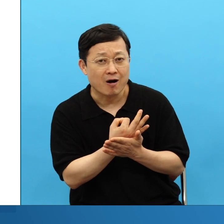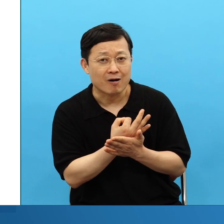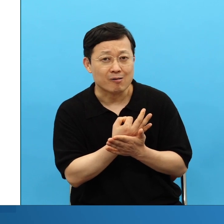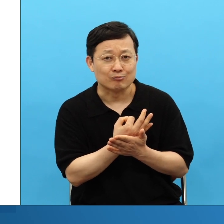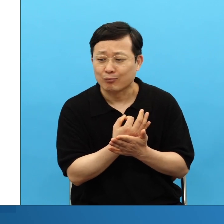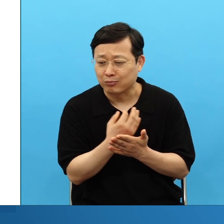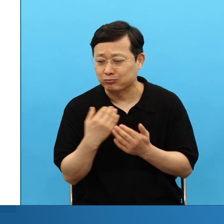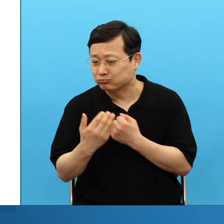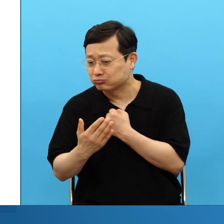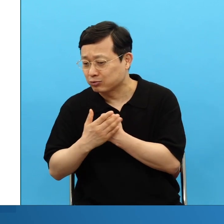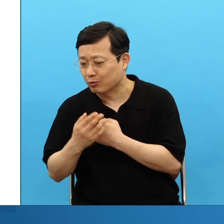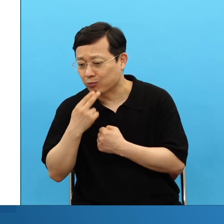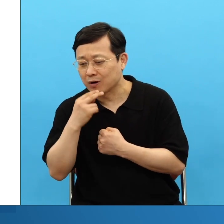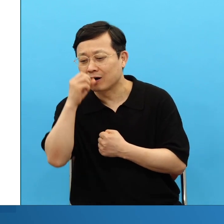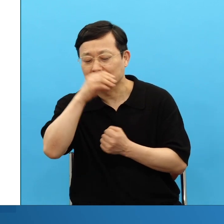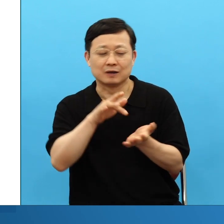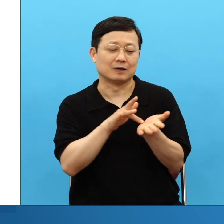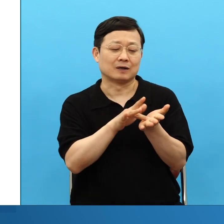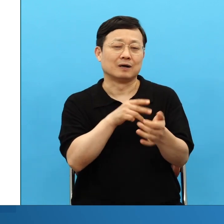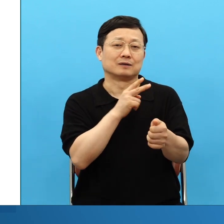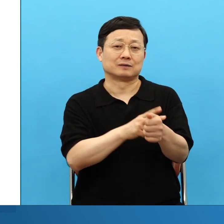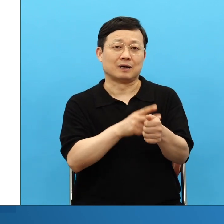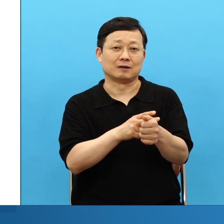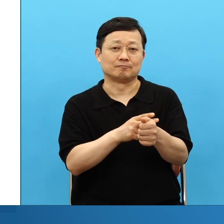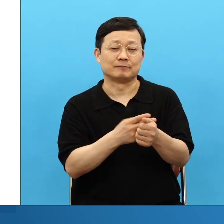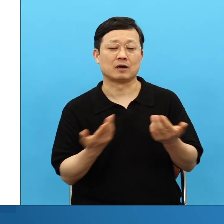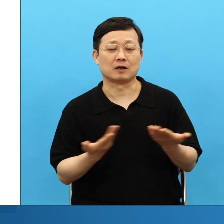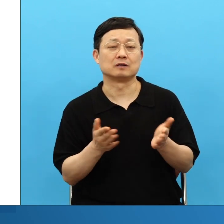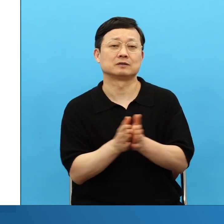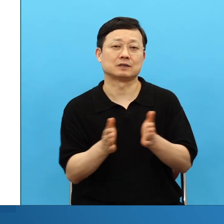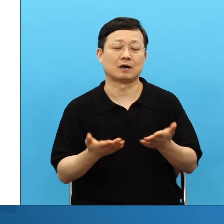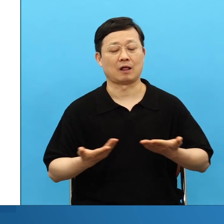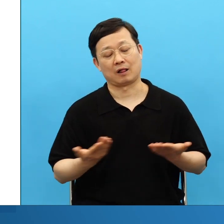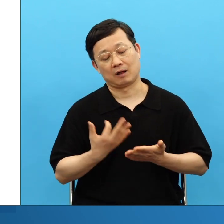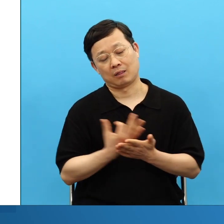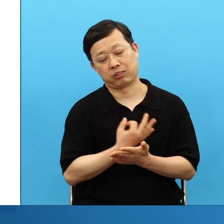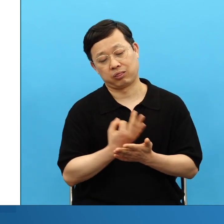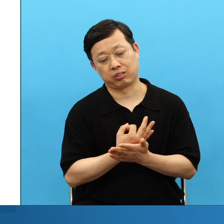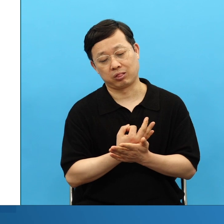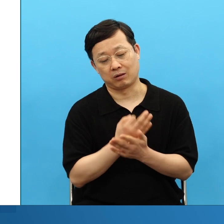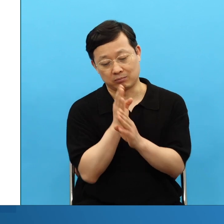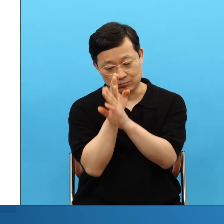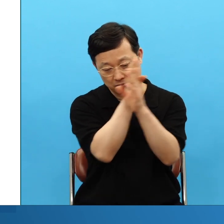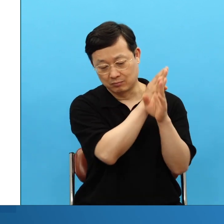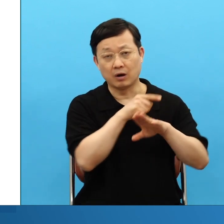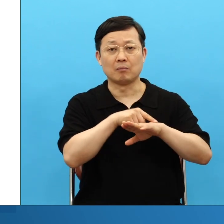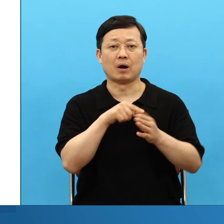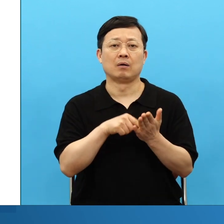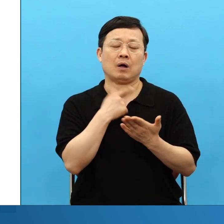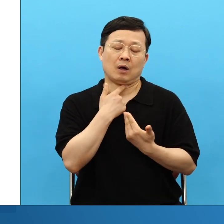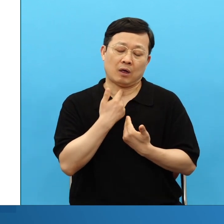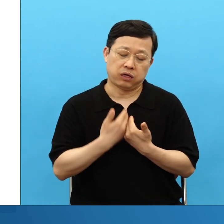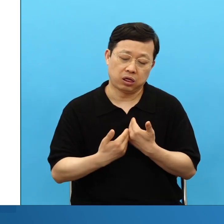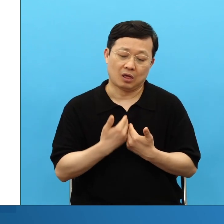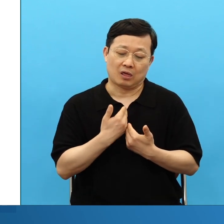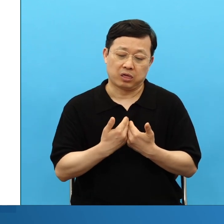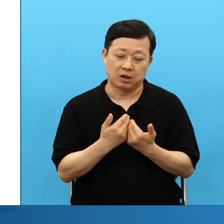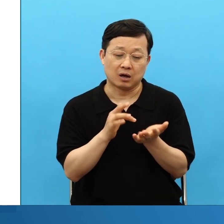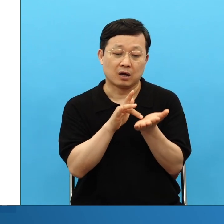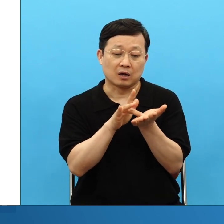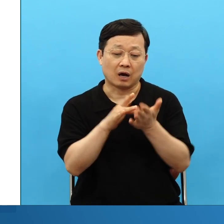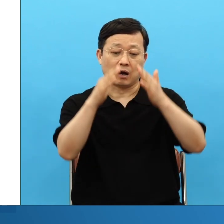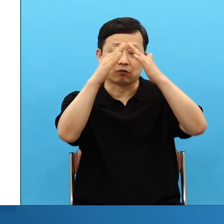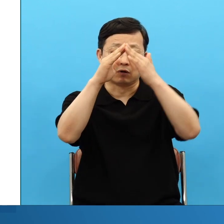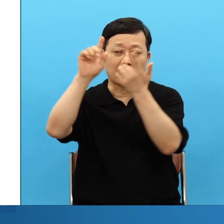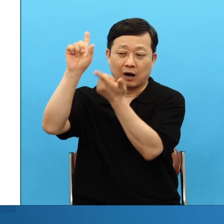것도 없었고 약사가 되고 나서 굉장히 갈등 속에 빠졌습니다. 왜 내가 약국에 있어야 되나?